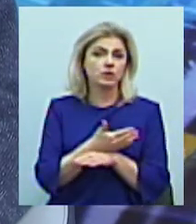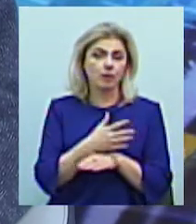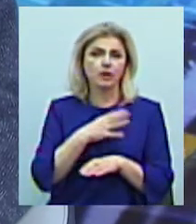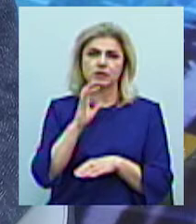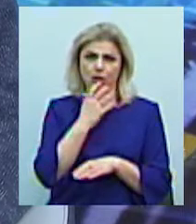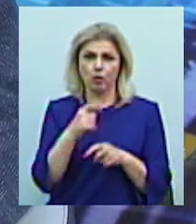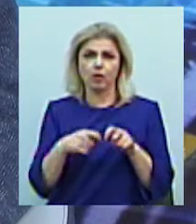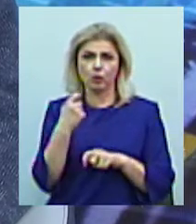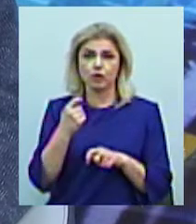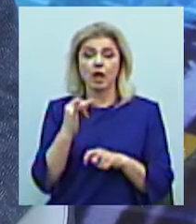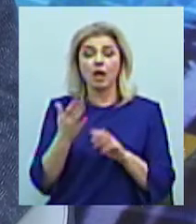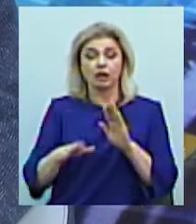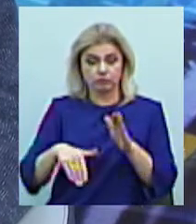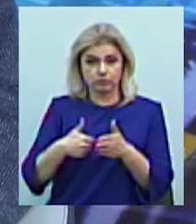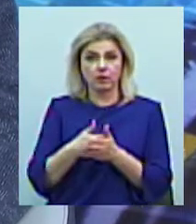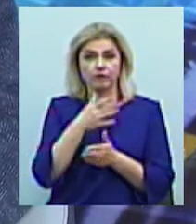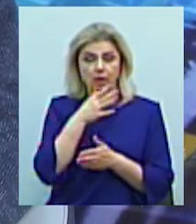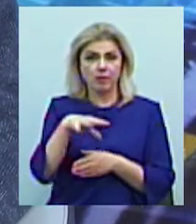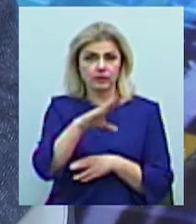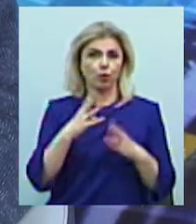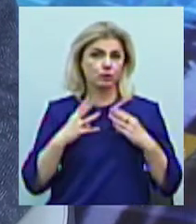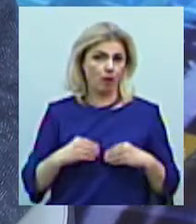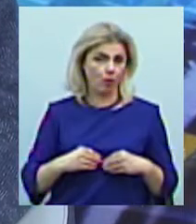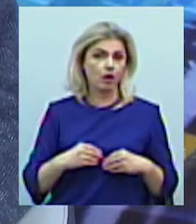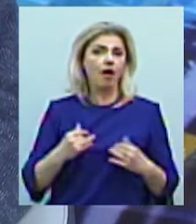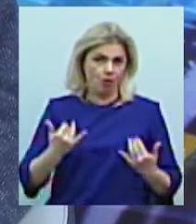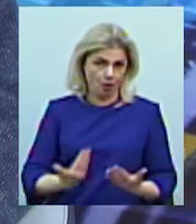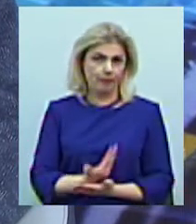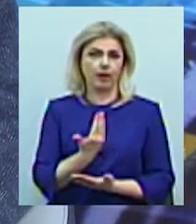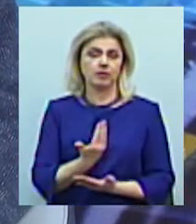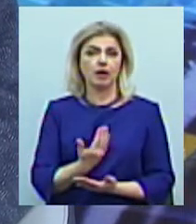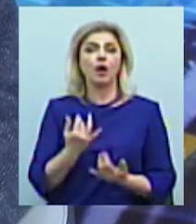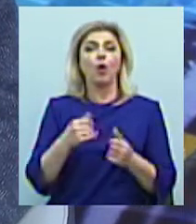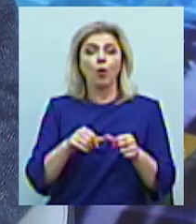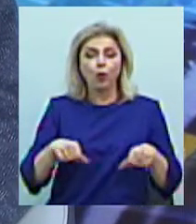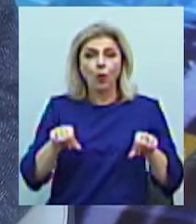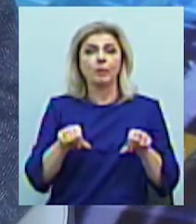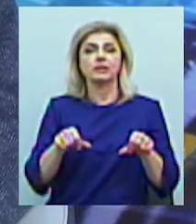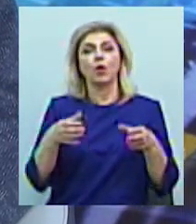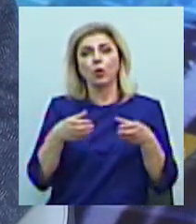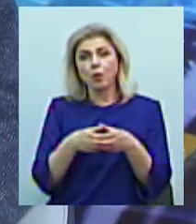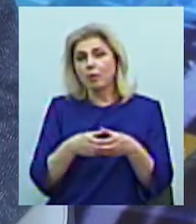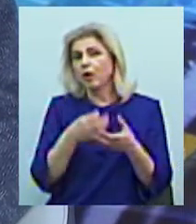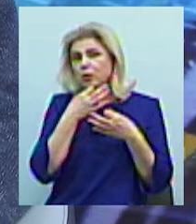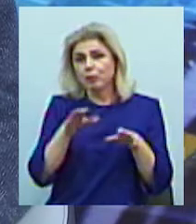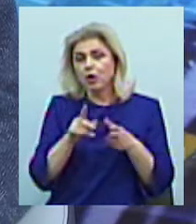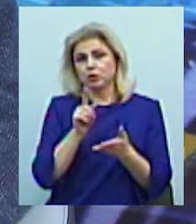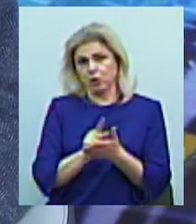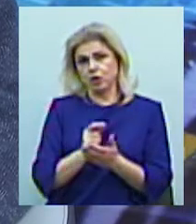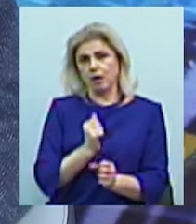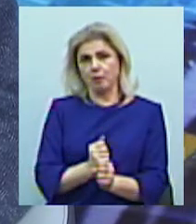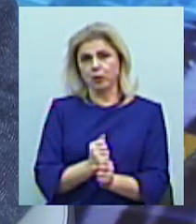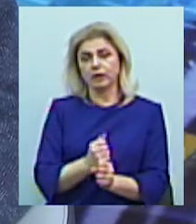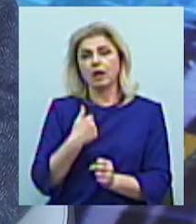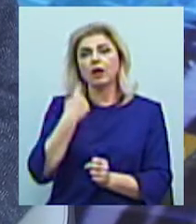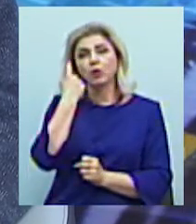нарушения, и с того времени как бы все успокоились. И вот опять. Эта группа или комиссия, хоть как переименовать, она должна работать. И